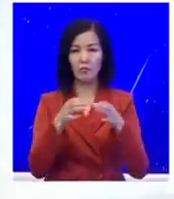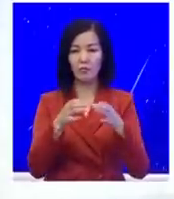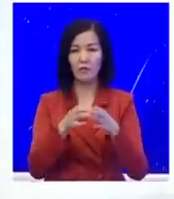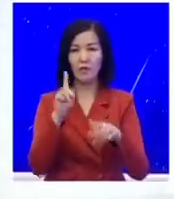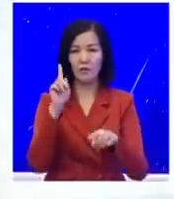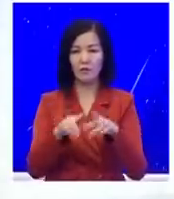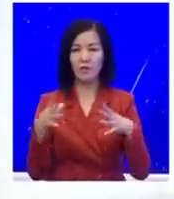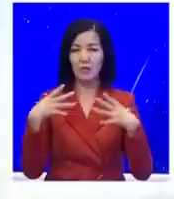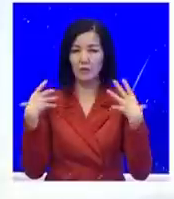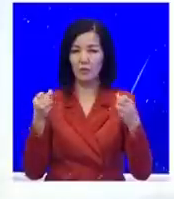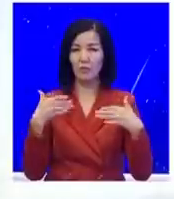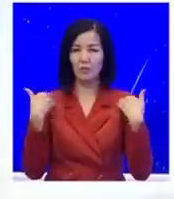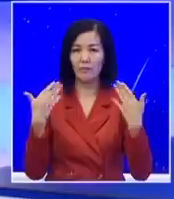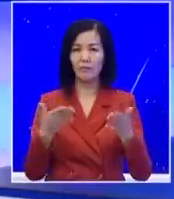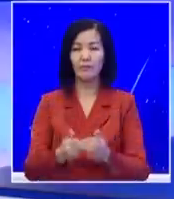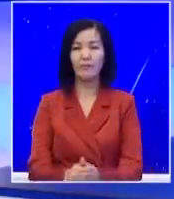кетуіне тілегімізді білдіреміз.